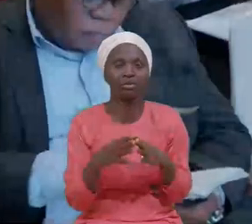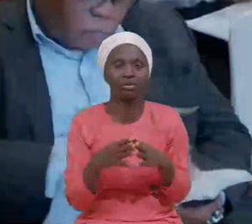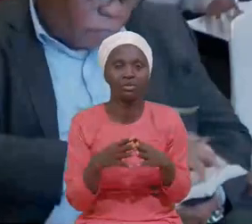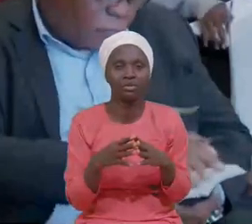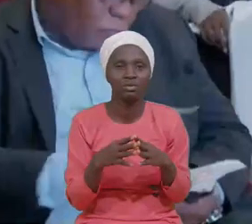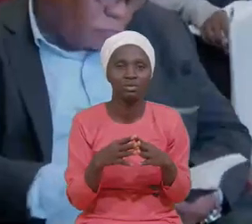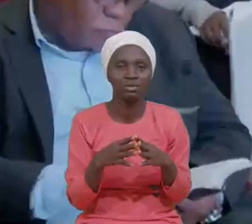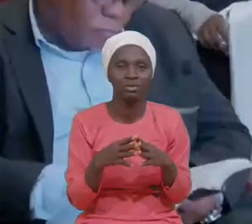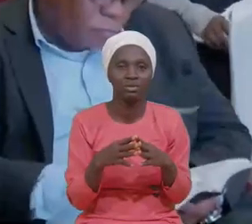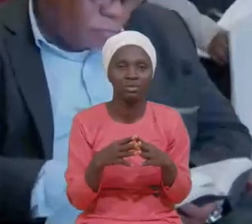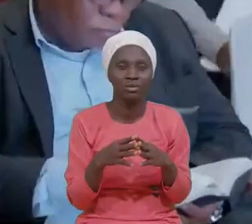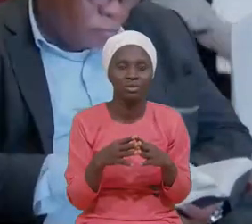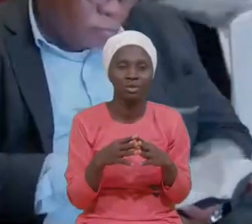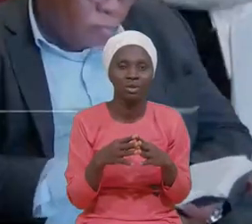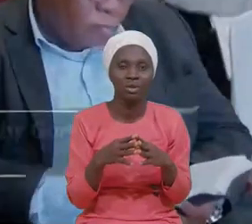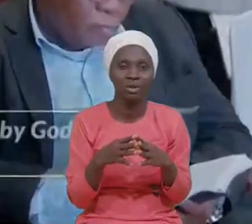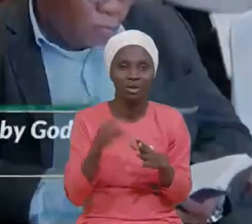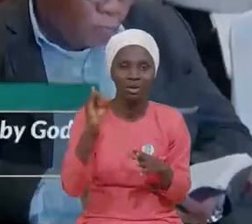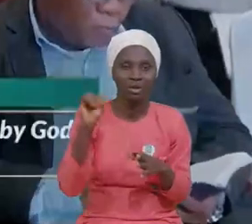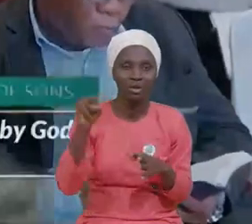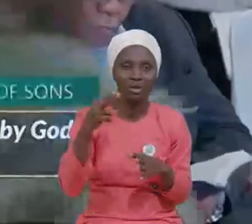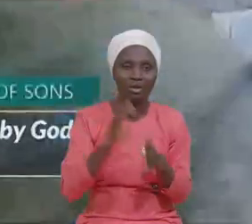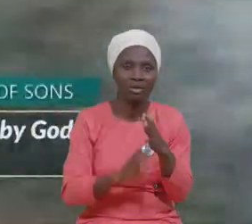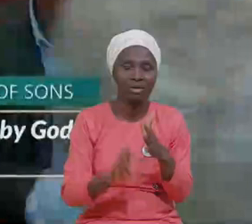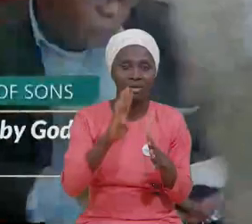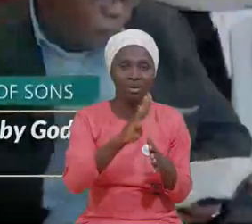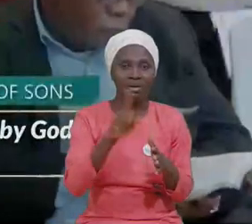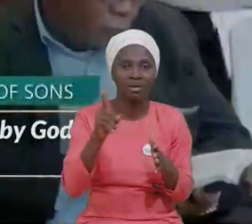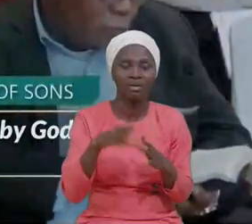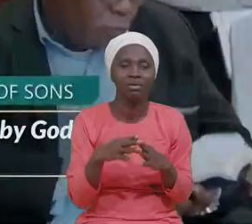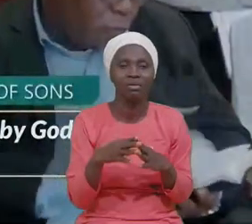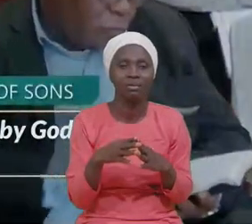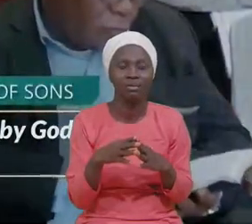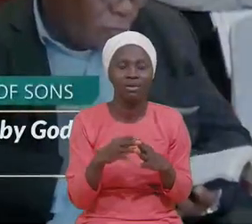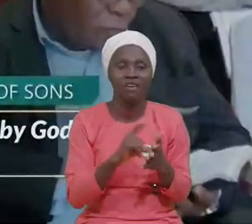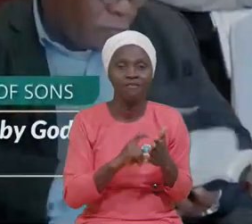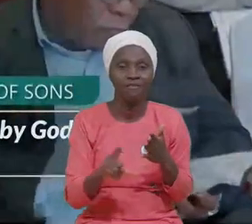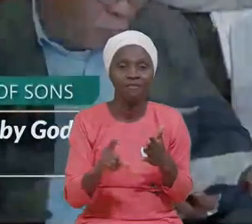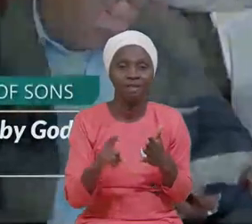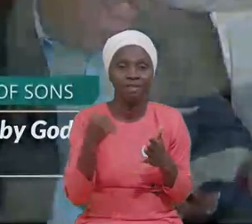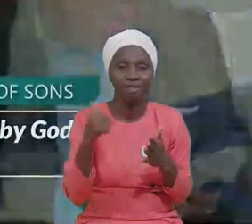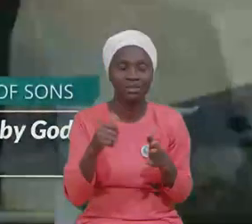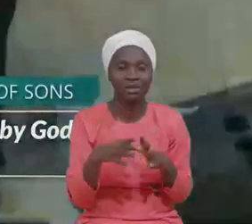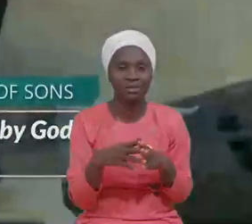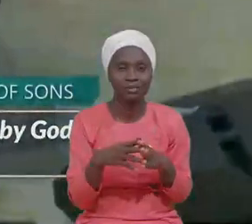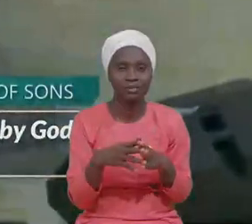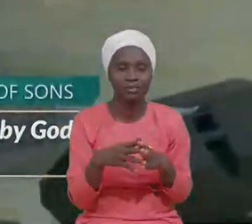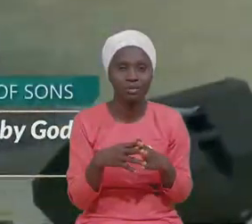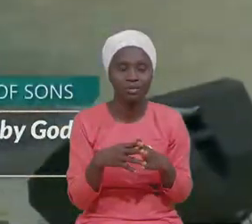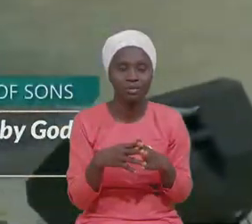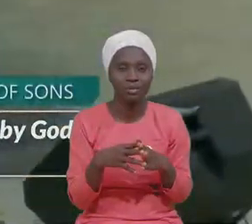Ésaïe 41. Nous lisons le verset 10. Ésaïe 41, verset